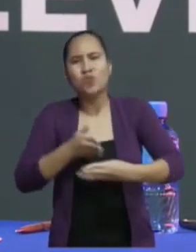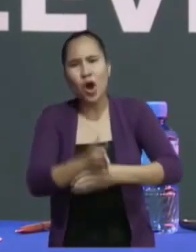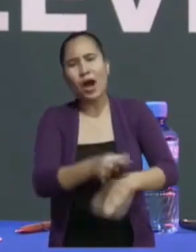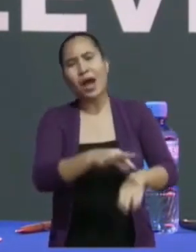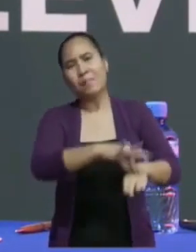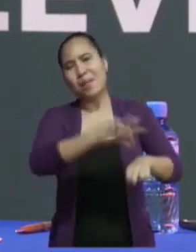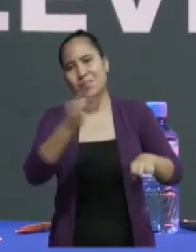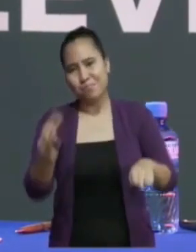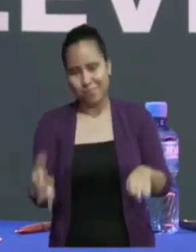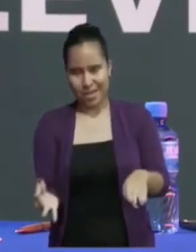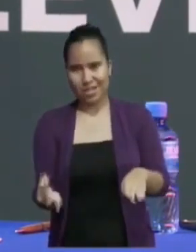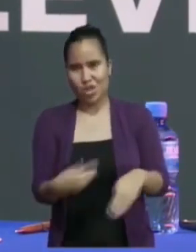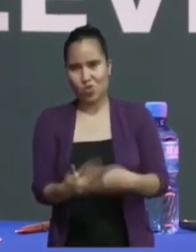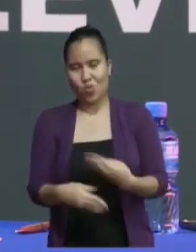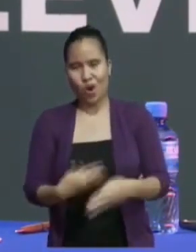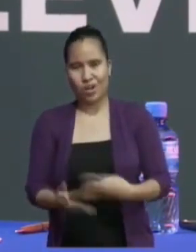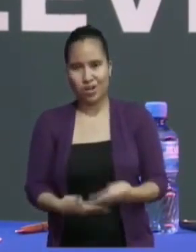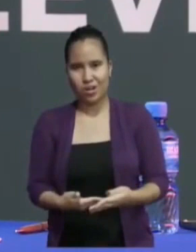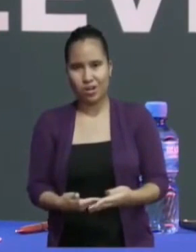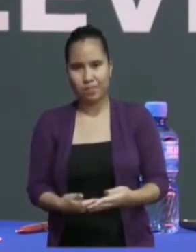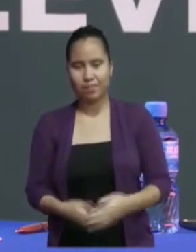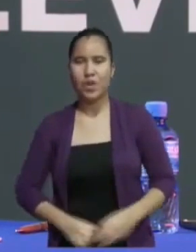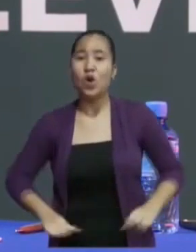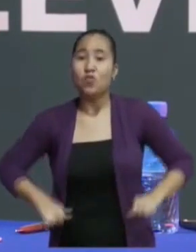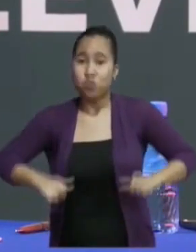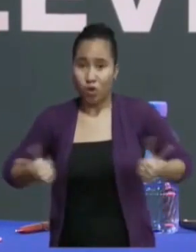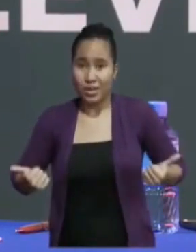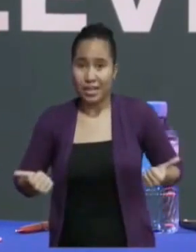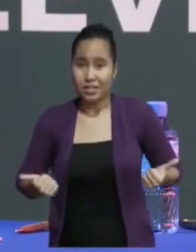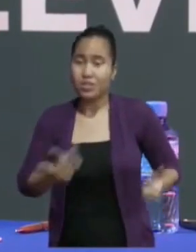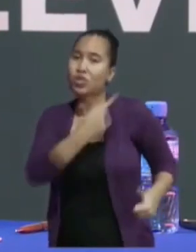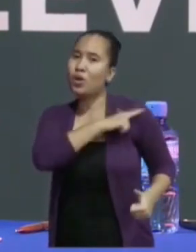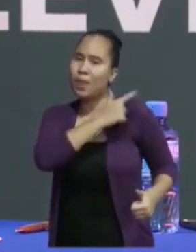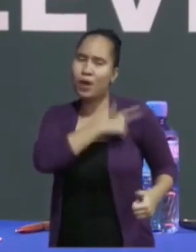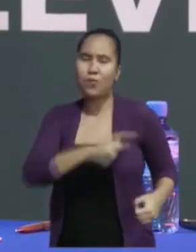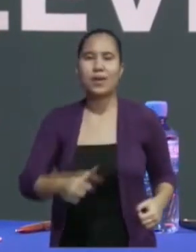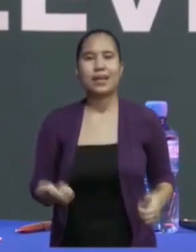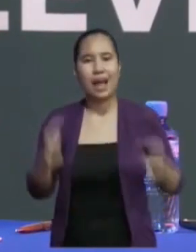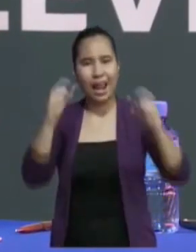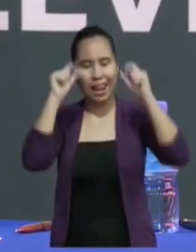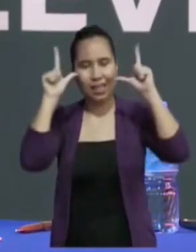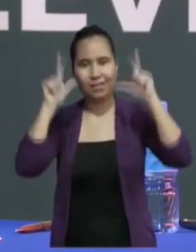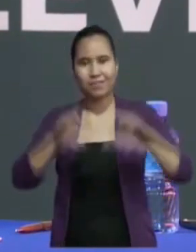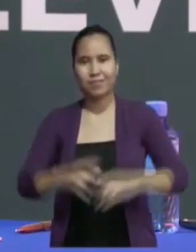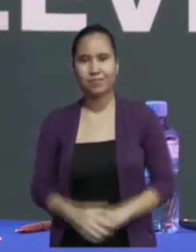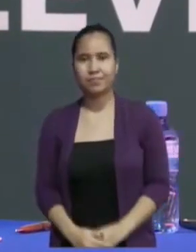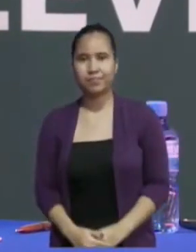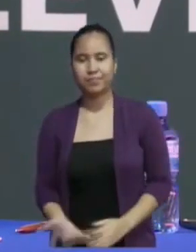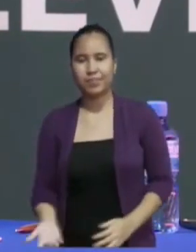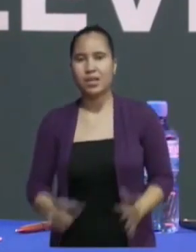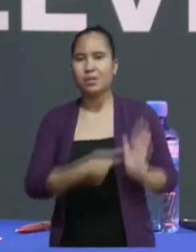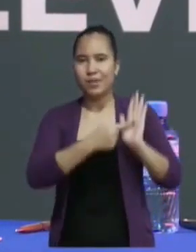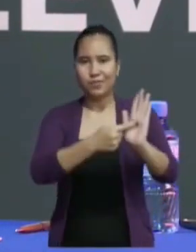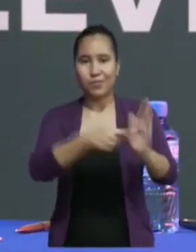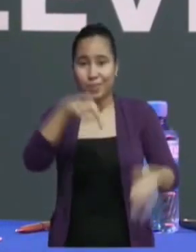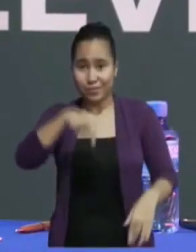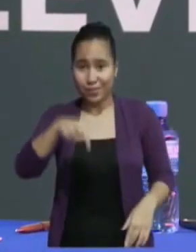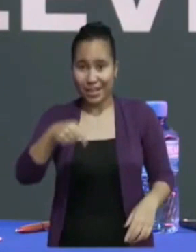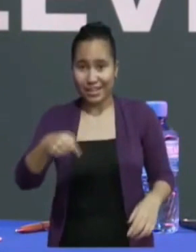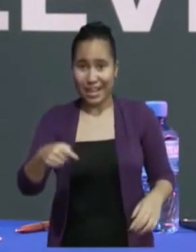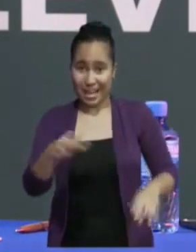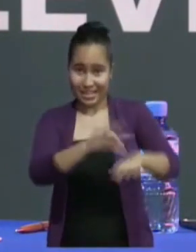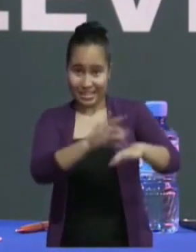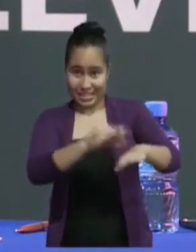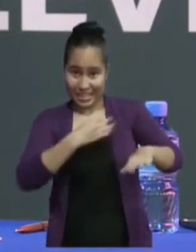voordat ze weer aan de slag gaan. Dus dat is in principe nou het beleid. Als je vandaag geïnfecteerd, tenminste als je vanaf vandaag symptomen hebt, dan